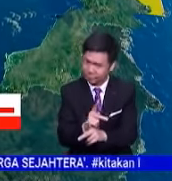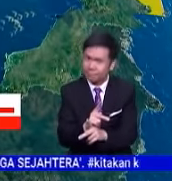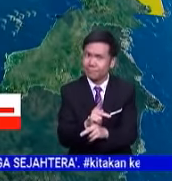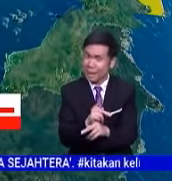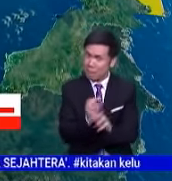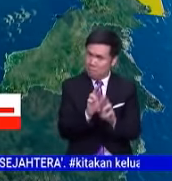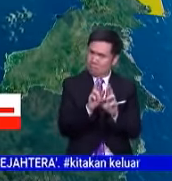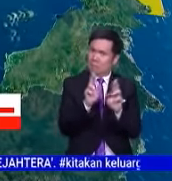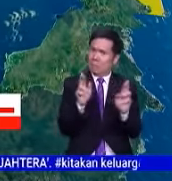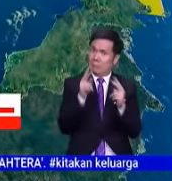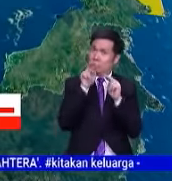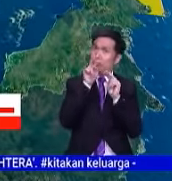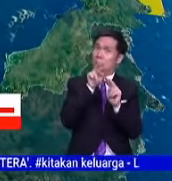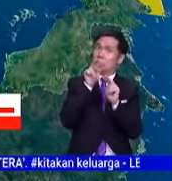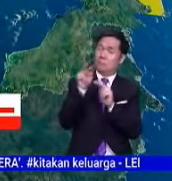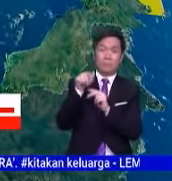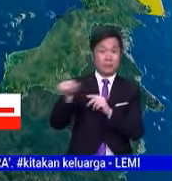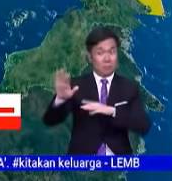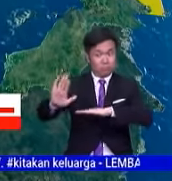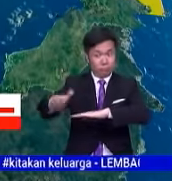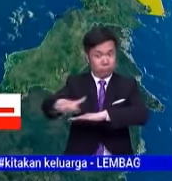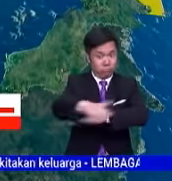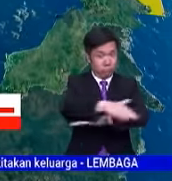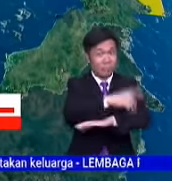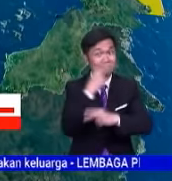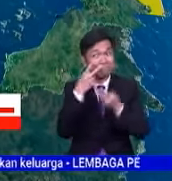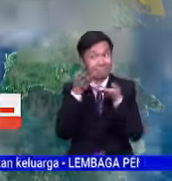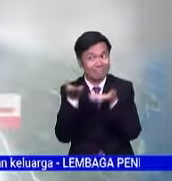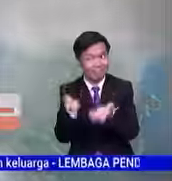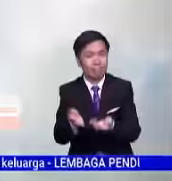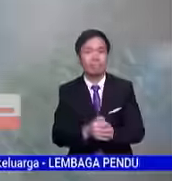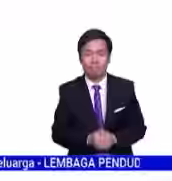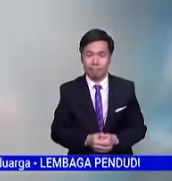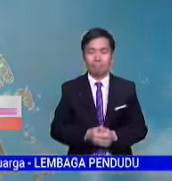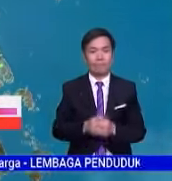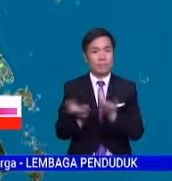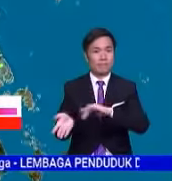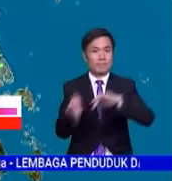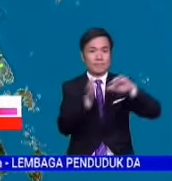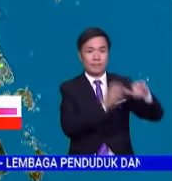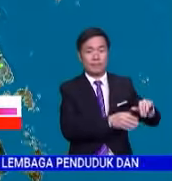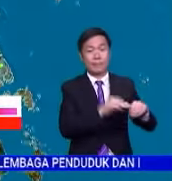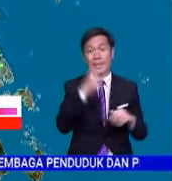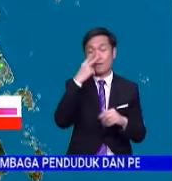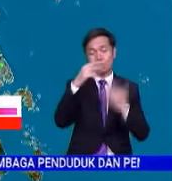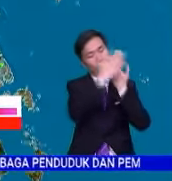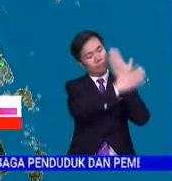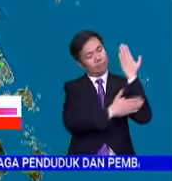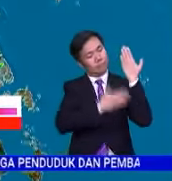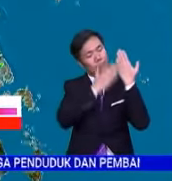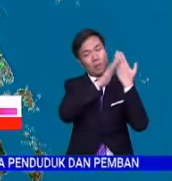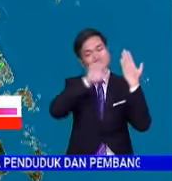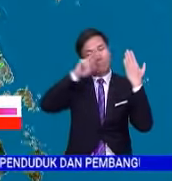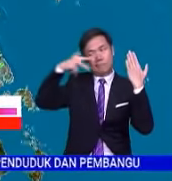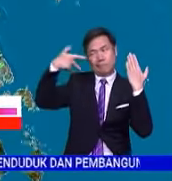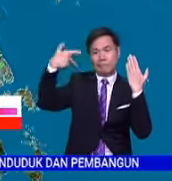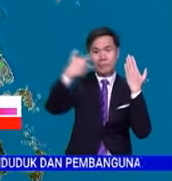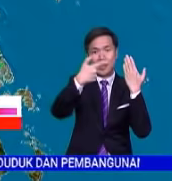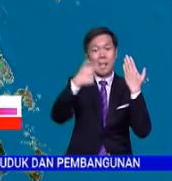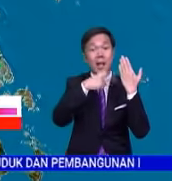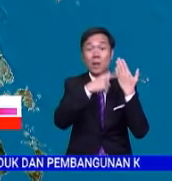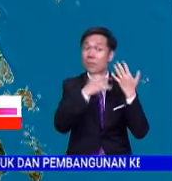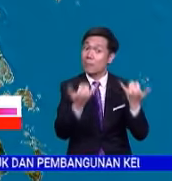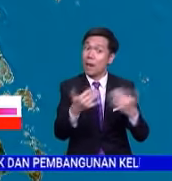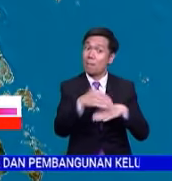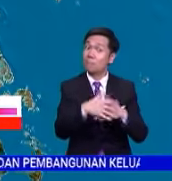bersiap siaga ketika berada di kawasan berkenaan. Seterusnya kita perhatikan kepada paparan imej gema radar untuk tinjauan